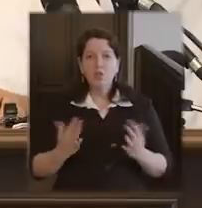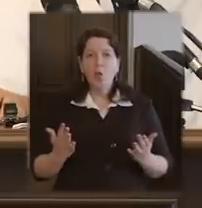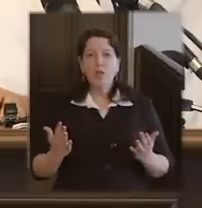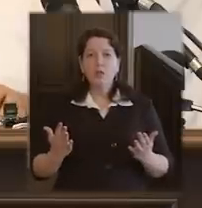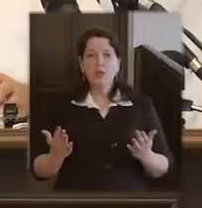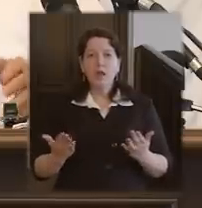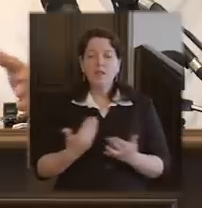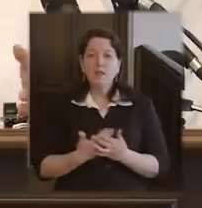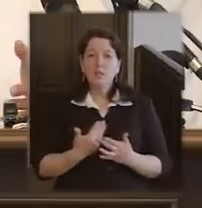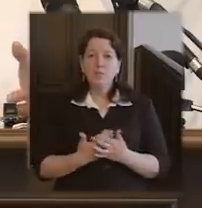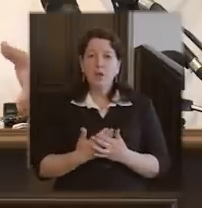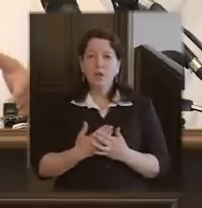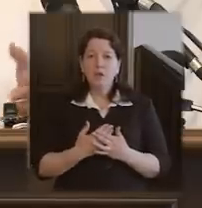что